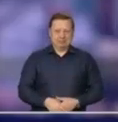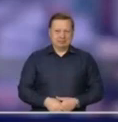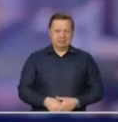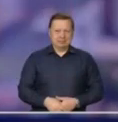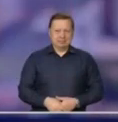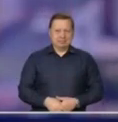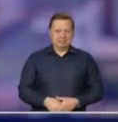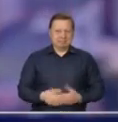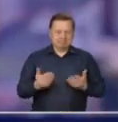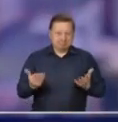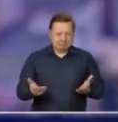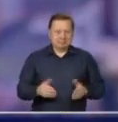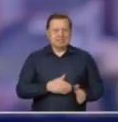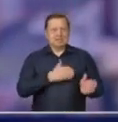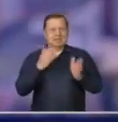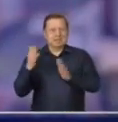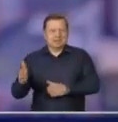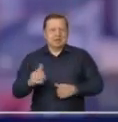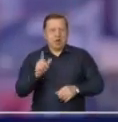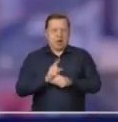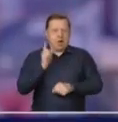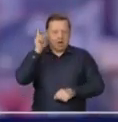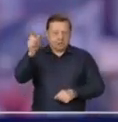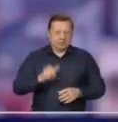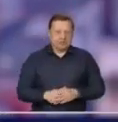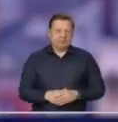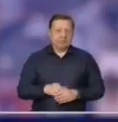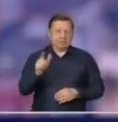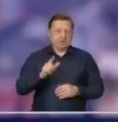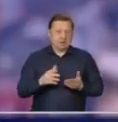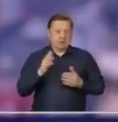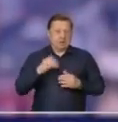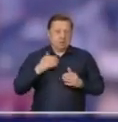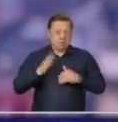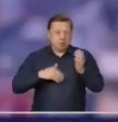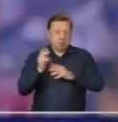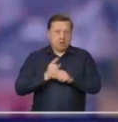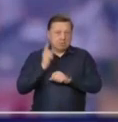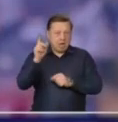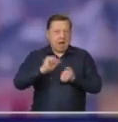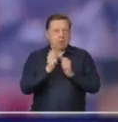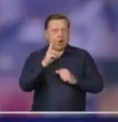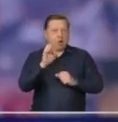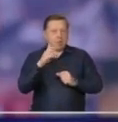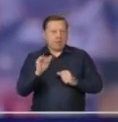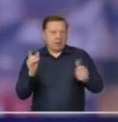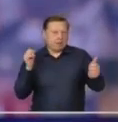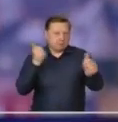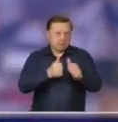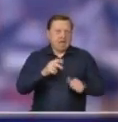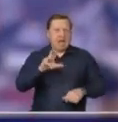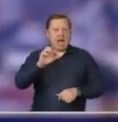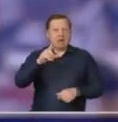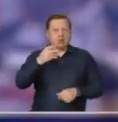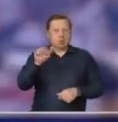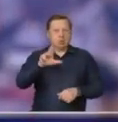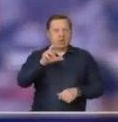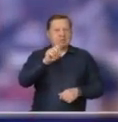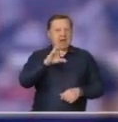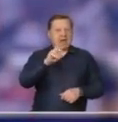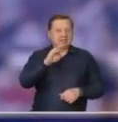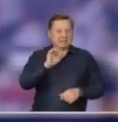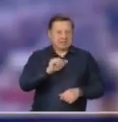No to z Ziemi przenieśmy się jeszcze tam wysoko w kosmos. Jak budować statki kosmiczne albo dogonić kometę? Coś na ten temat wie Artur Chmielewski. Jego ojciec, czyli